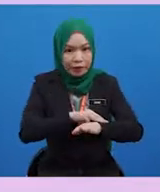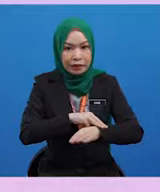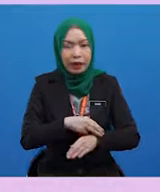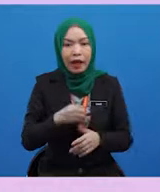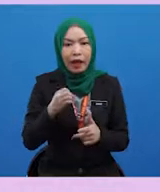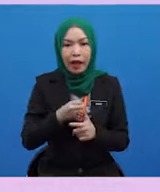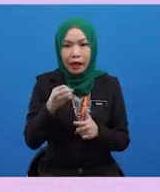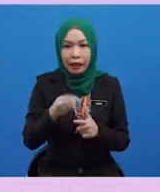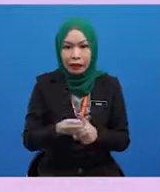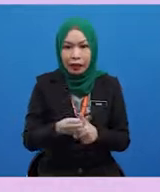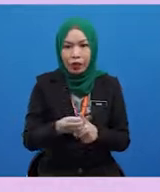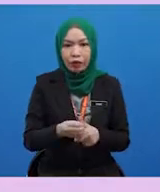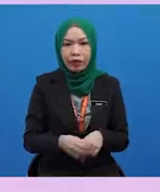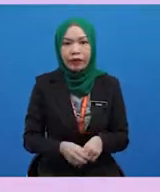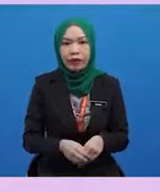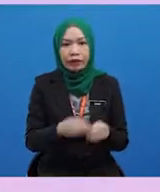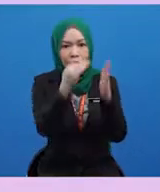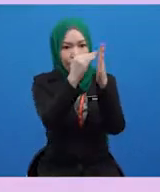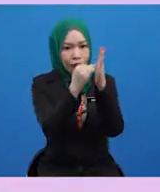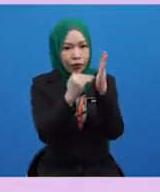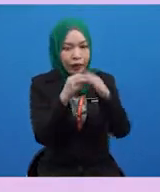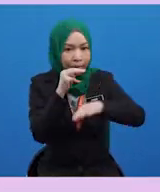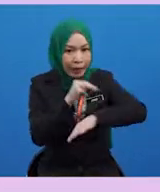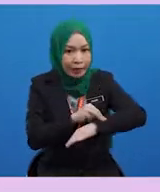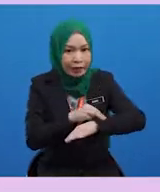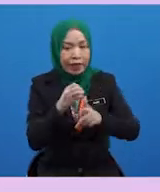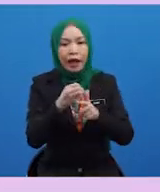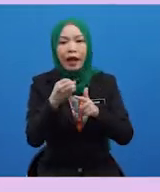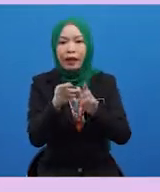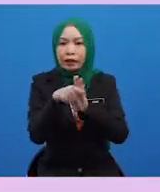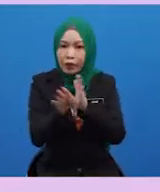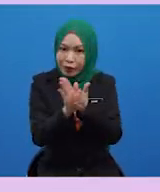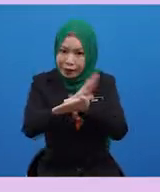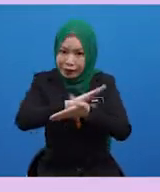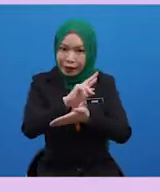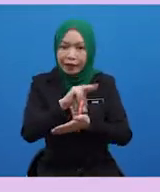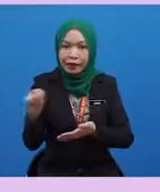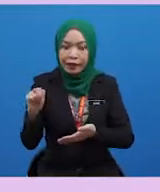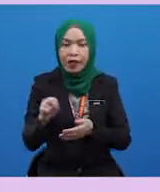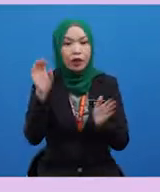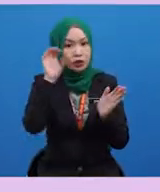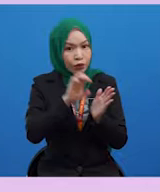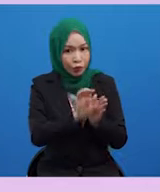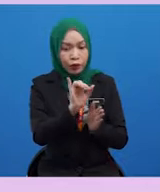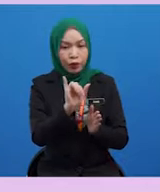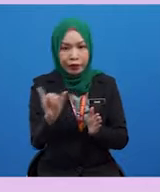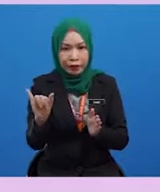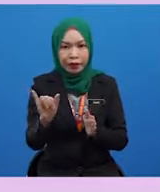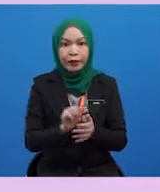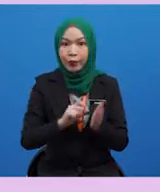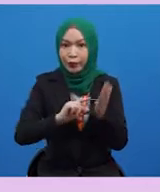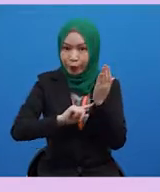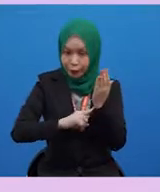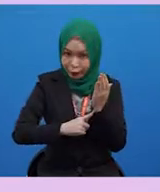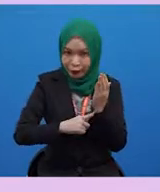urutan masa bagi sesuatu peristiwa atau kejadian. Antara contohnya ialah